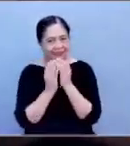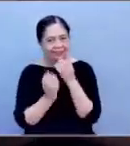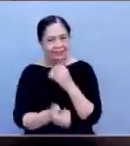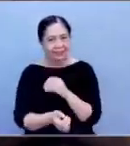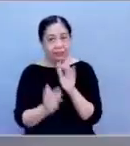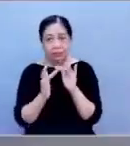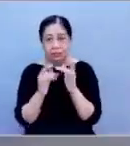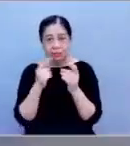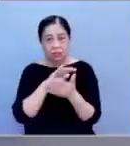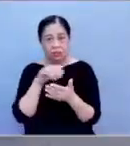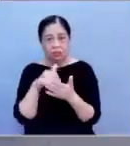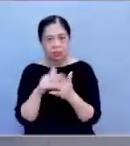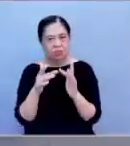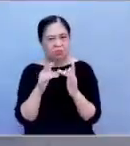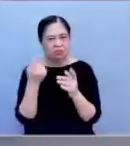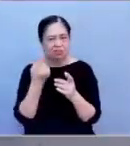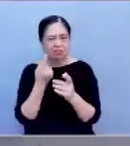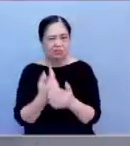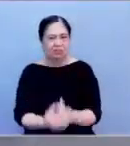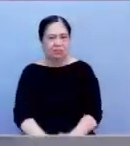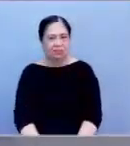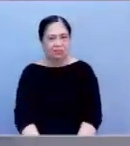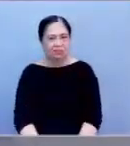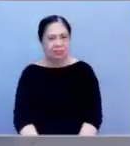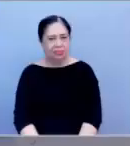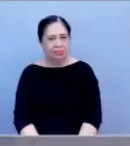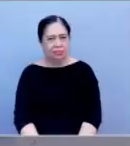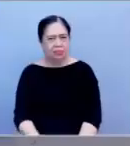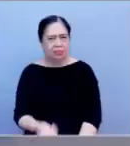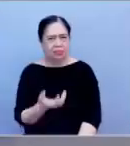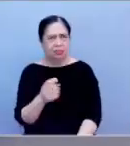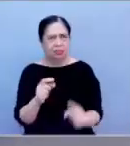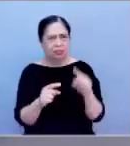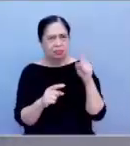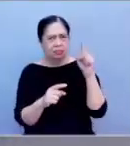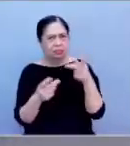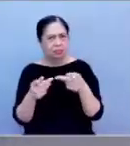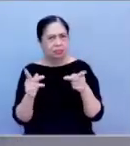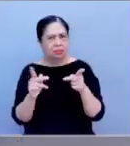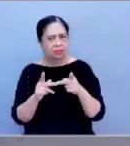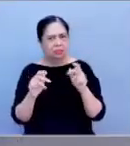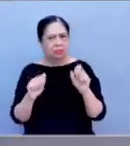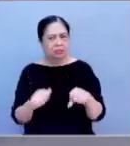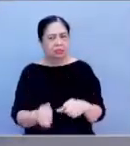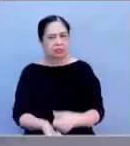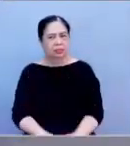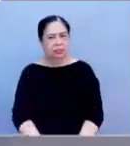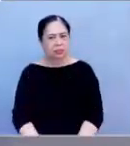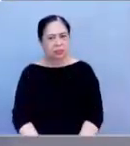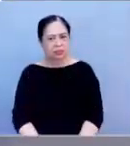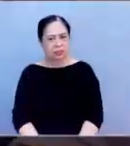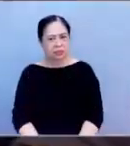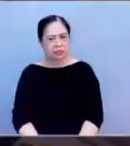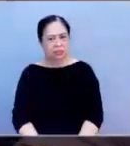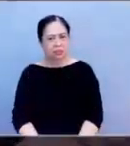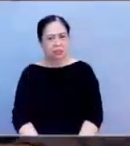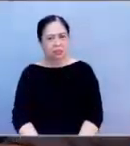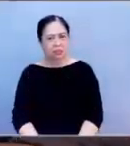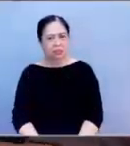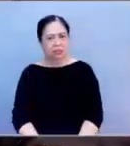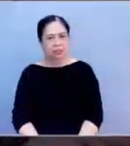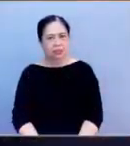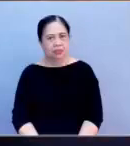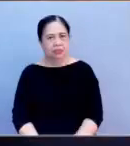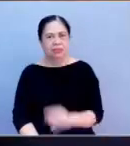talaga lahat? Online lang po. Wala. Tapos hanggang saan umaabot itong yung mga produkto? Ano ng pinakamalayong na-retain? Metro